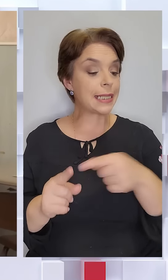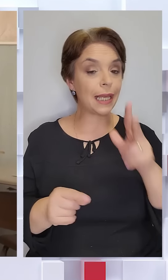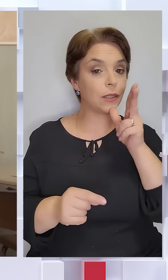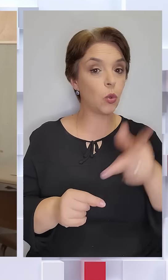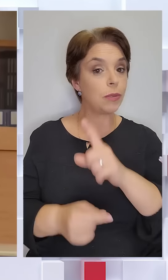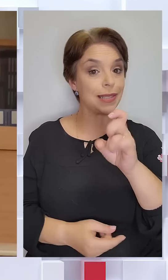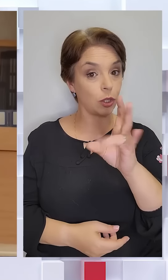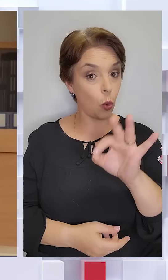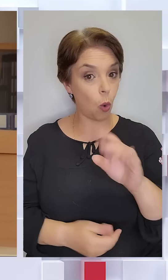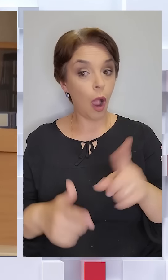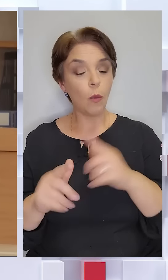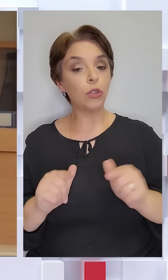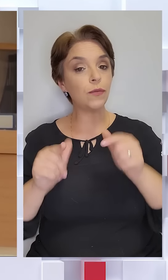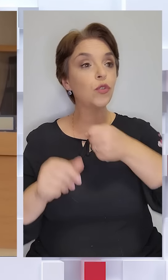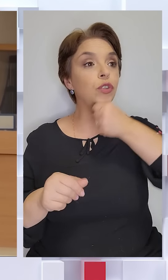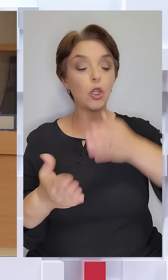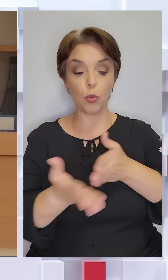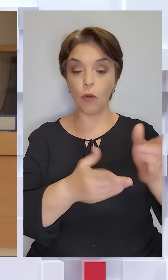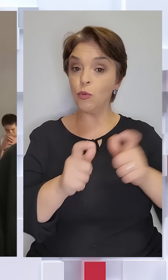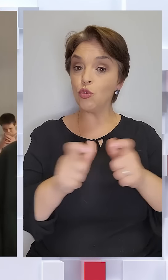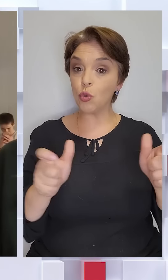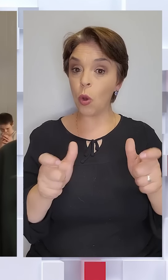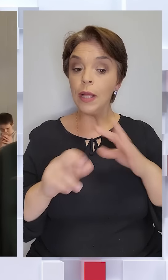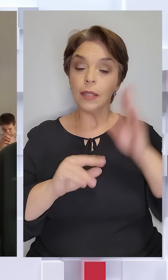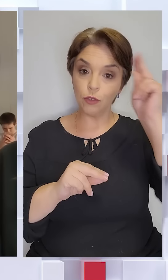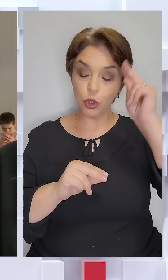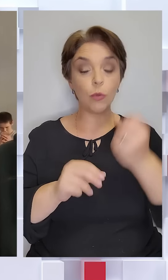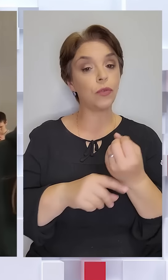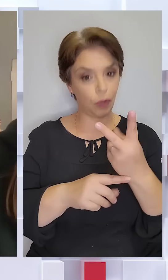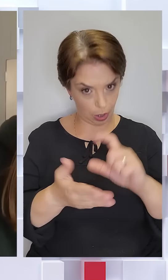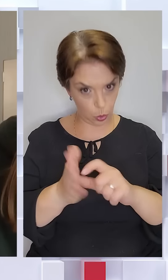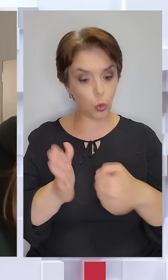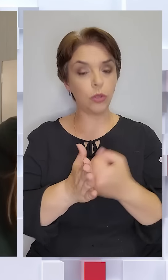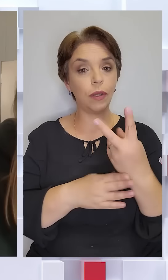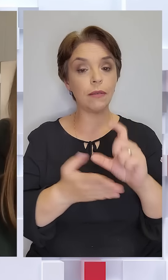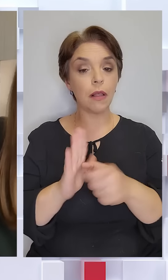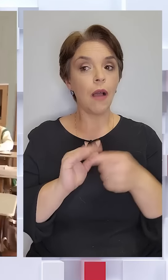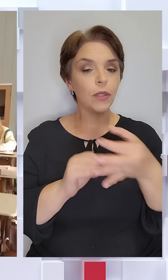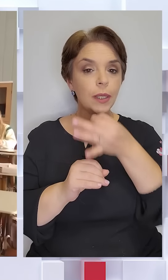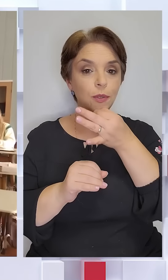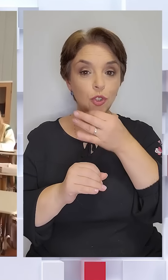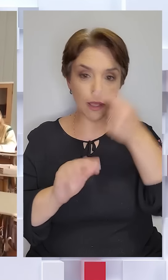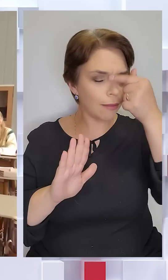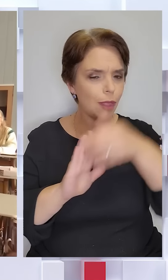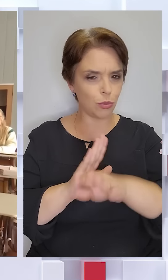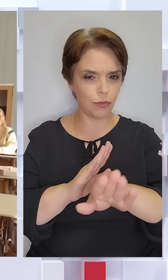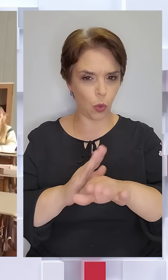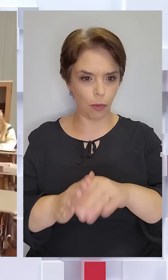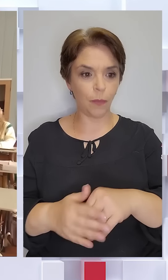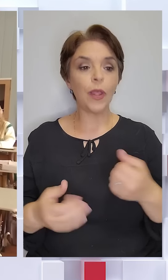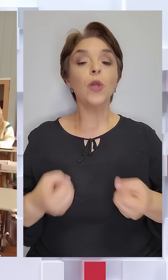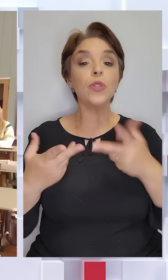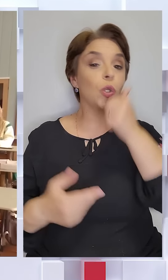3 роки буде ЗНО, а потім вступ у старшу профільну школу, де вчитимуться й у 12 класі, вони ще не усвідомили.